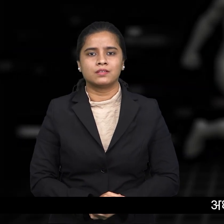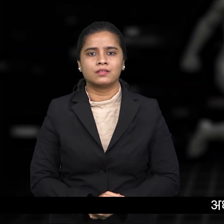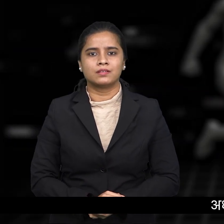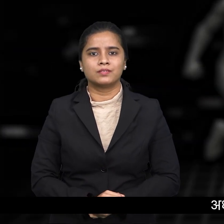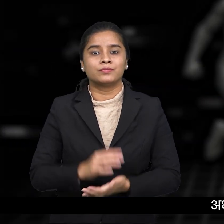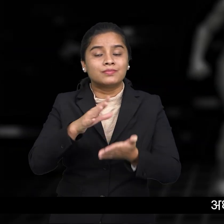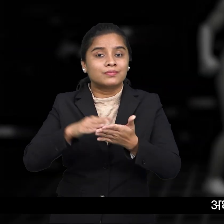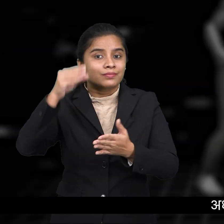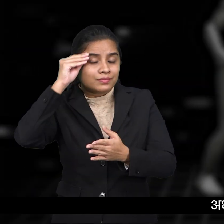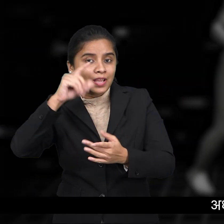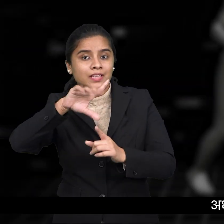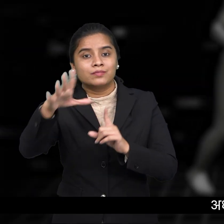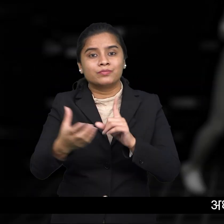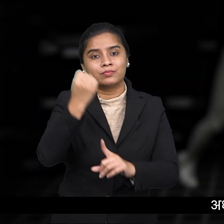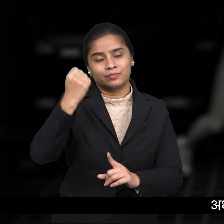अध्ययन निष्पत्ती